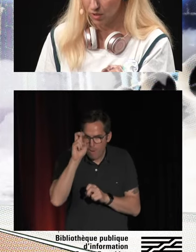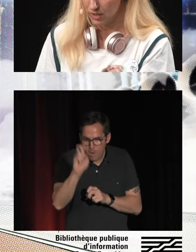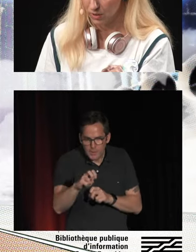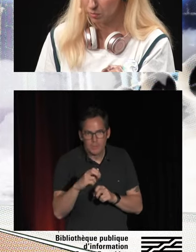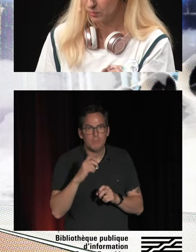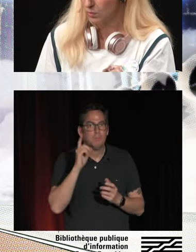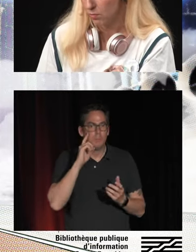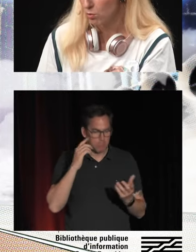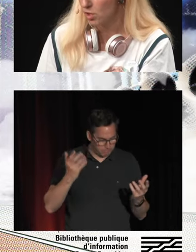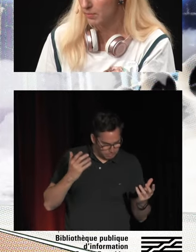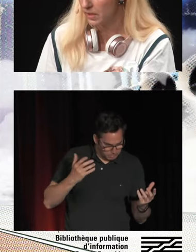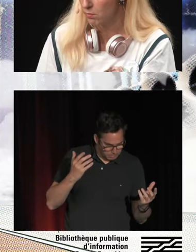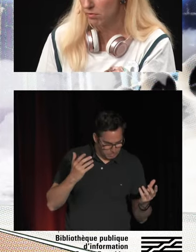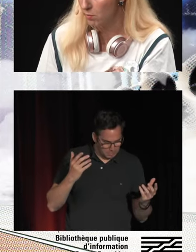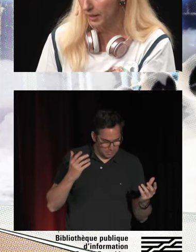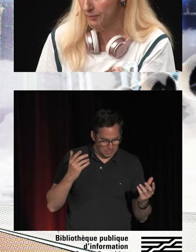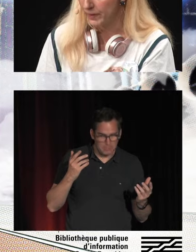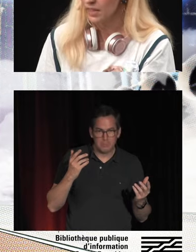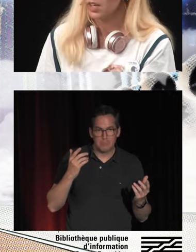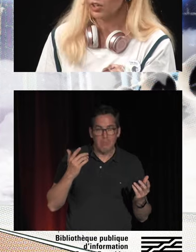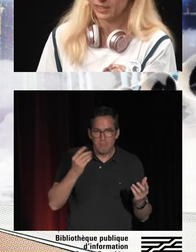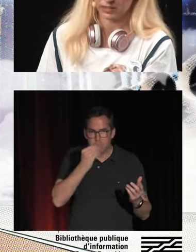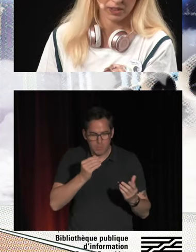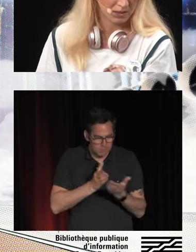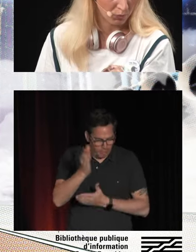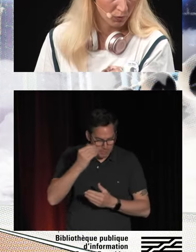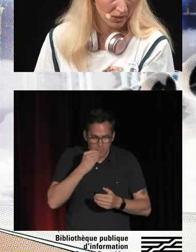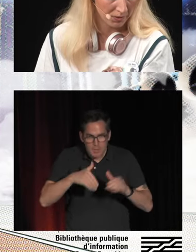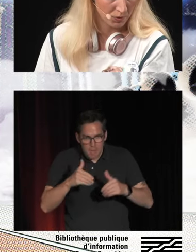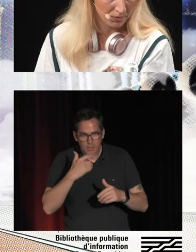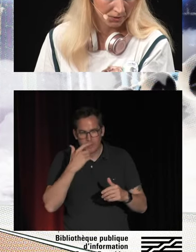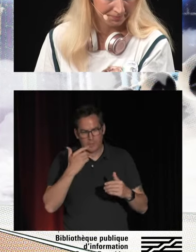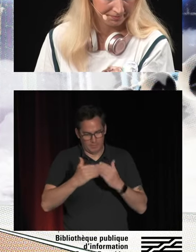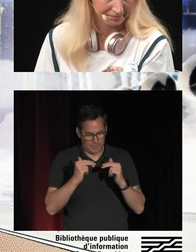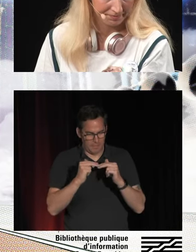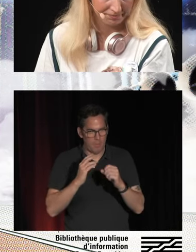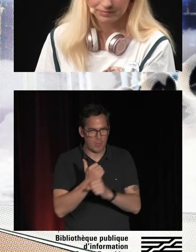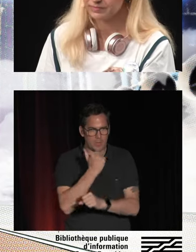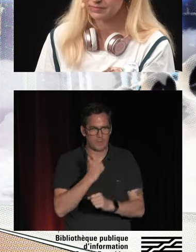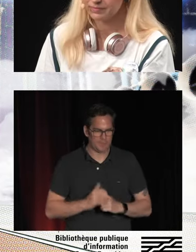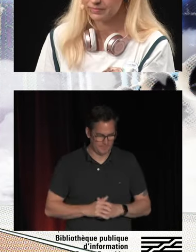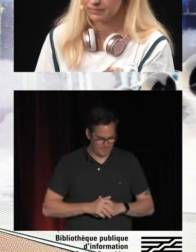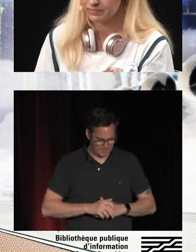savoir pourquoi. Vous le touchez, mais il vous fait rien. Ok, on arrive tout doucement à la fin du niveau.